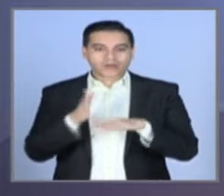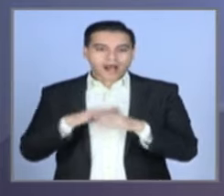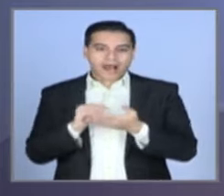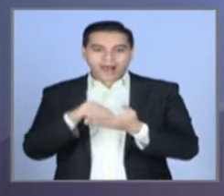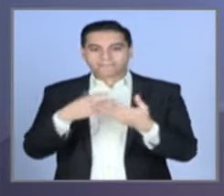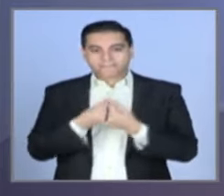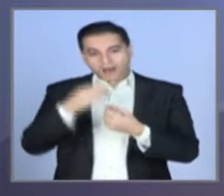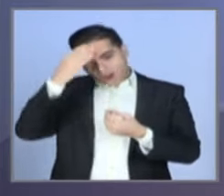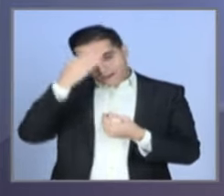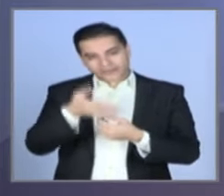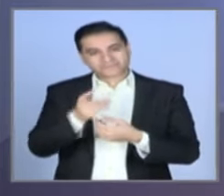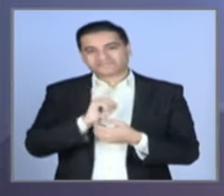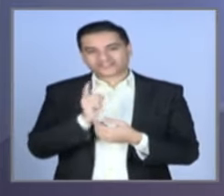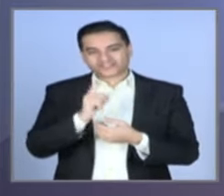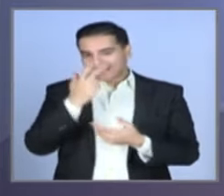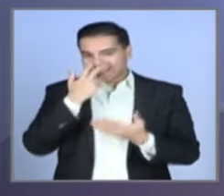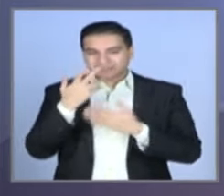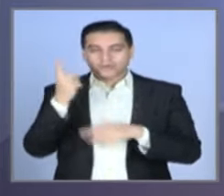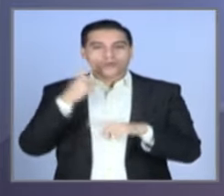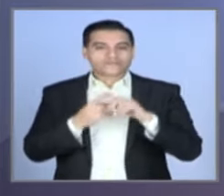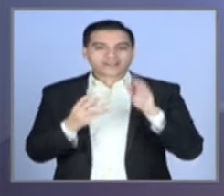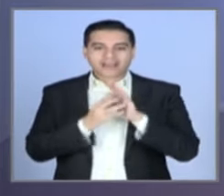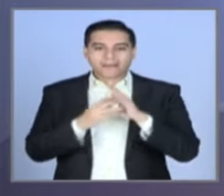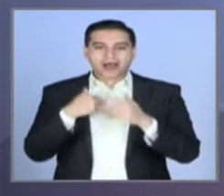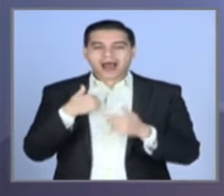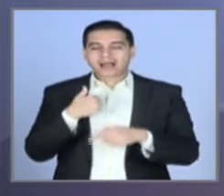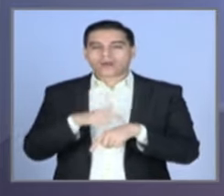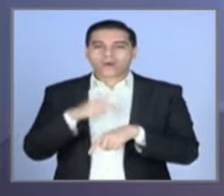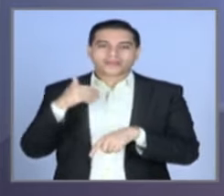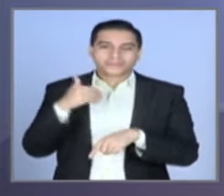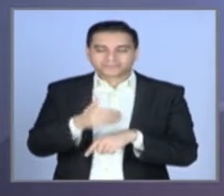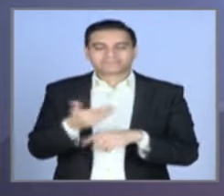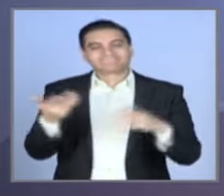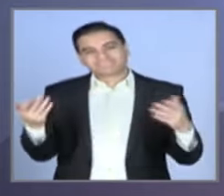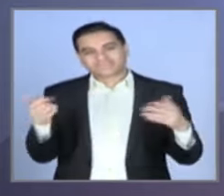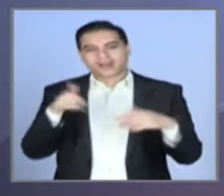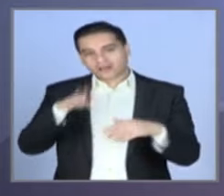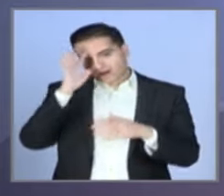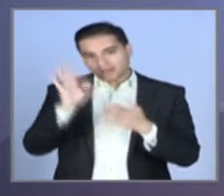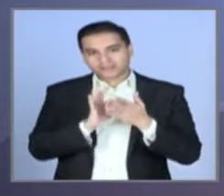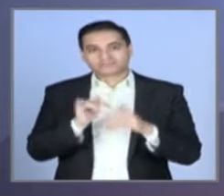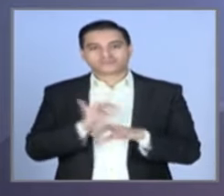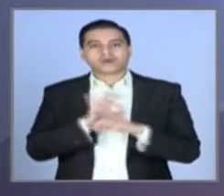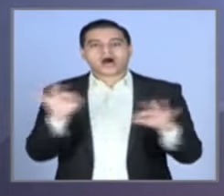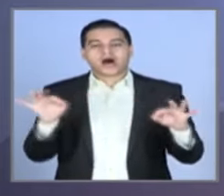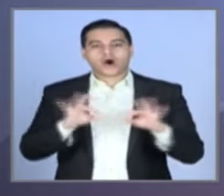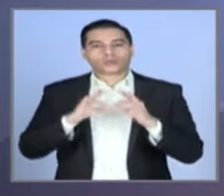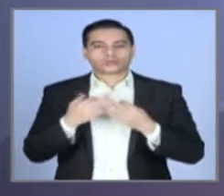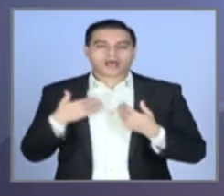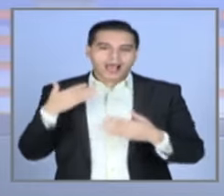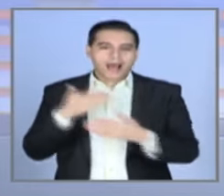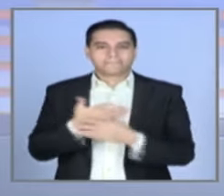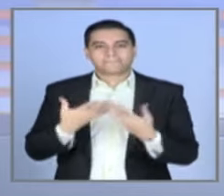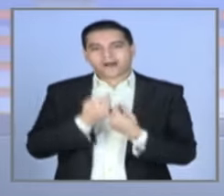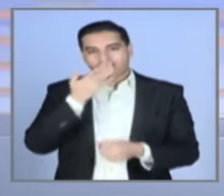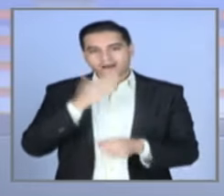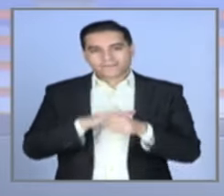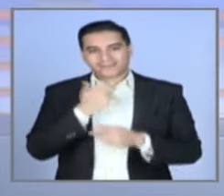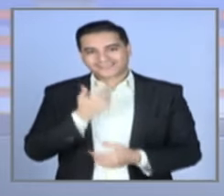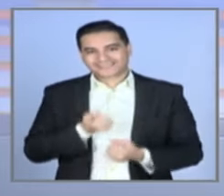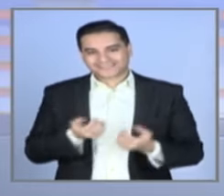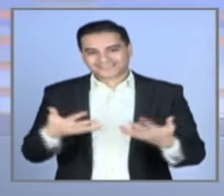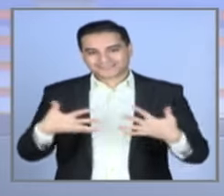بتخش البرنامج، والجامعة لما دخلت ما لحقتش اقدم، فما فيش غير العائلات، فقدمت عائلات يعني. تمام، مين